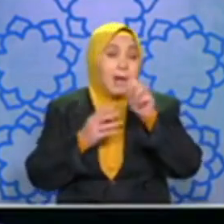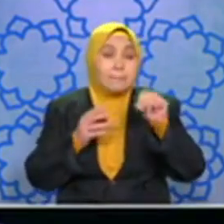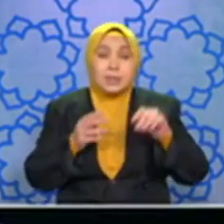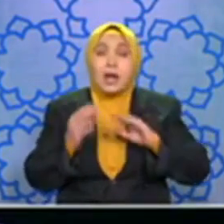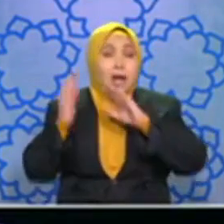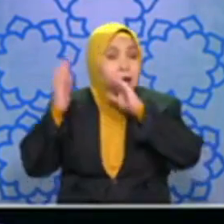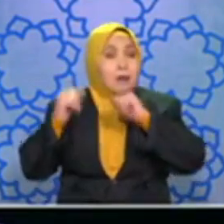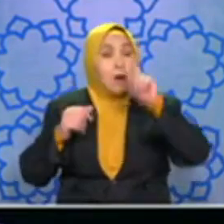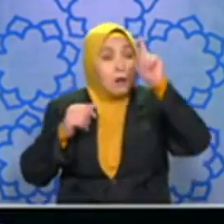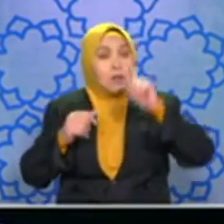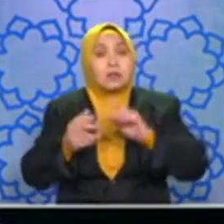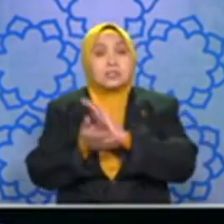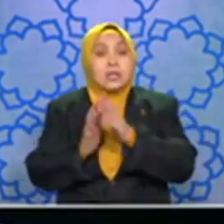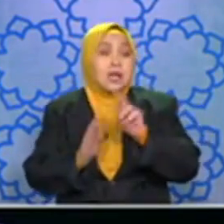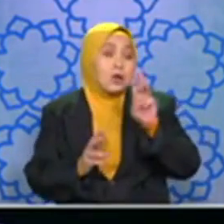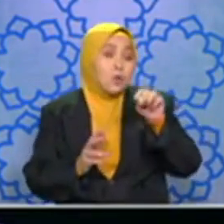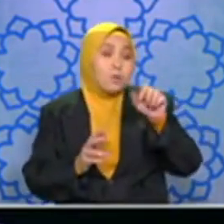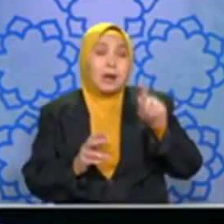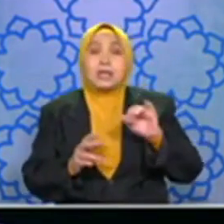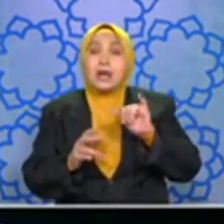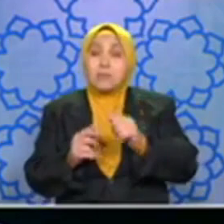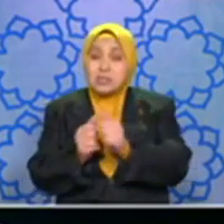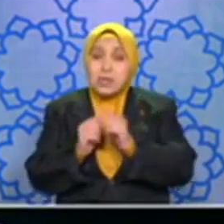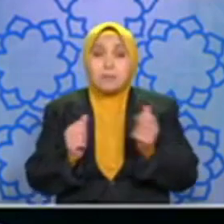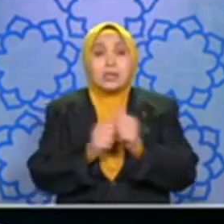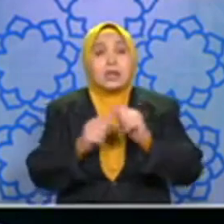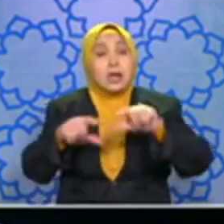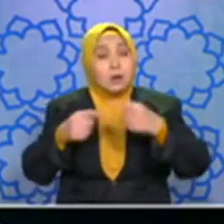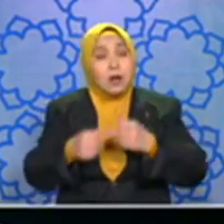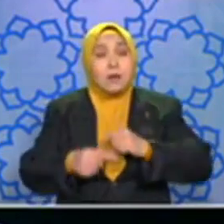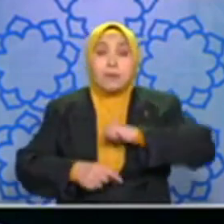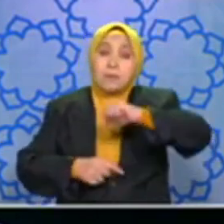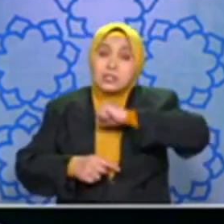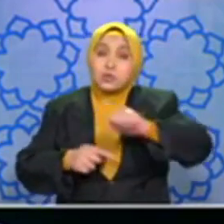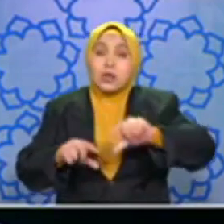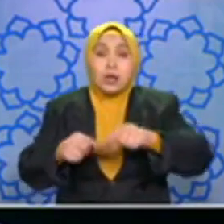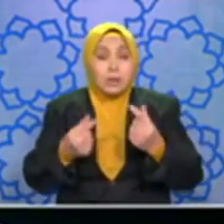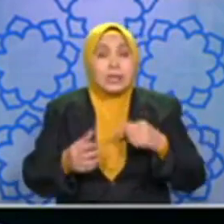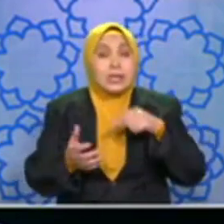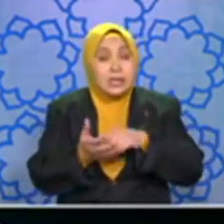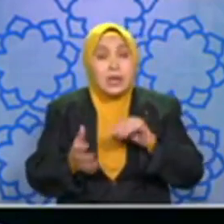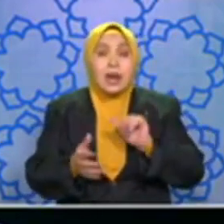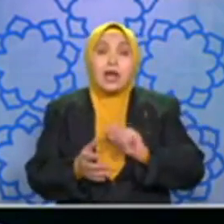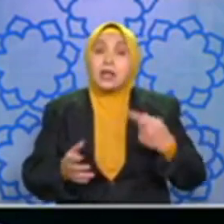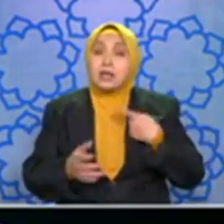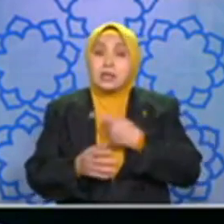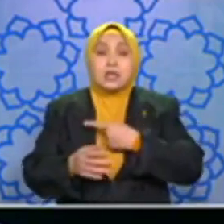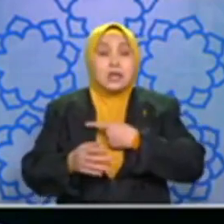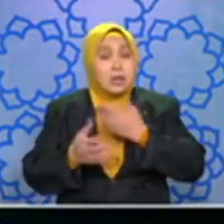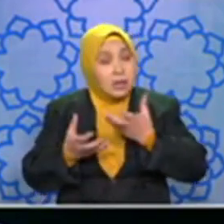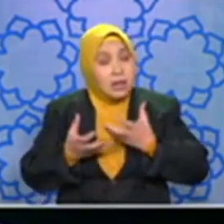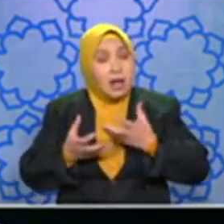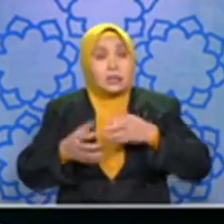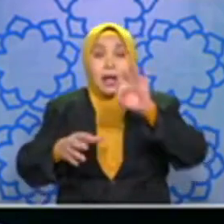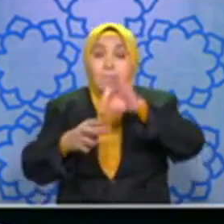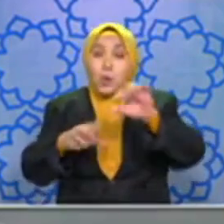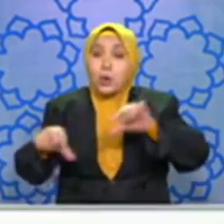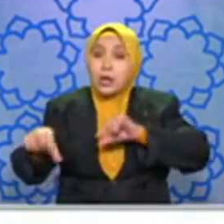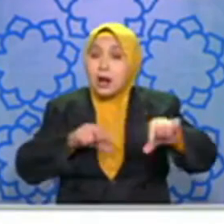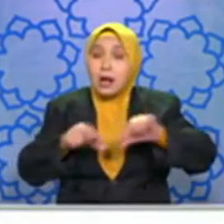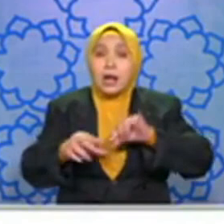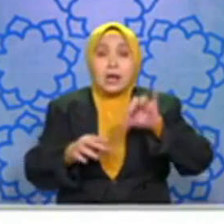kita umat yang bersama Al-Quran, memperjuangkan Al-Quran. Inilah yang kita ingin bina bersama tuan-tuan dalam tabung gerakan